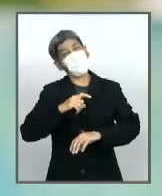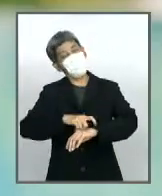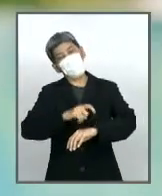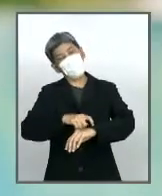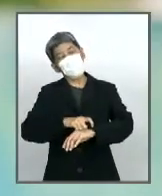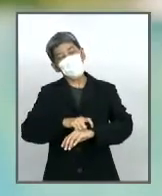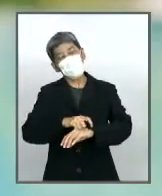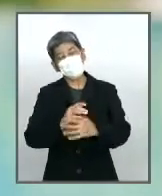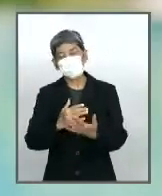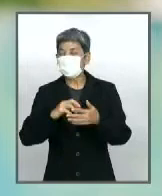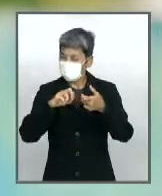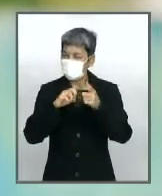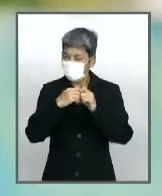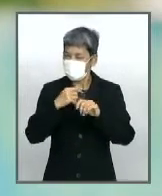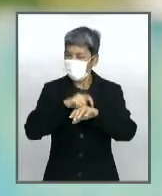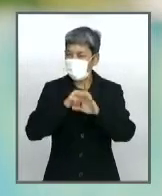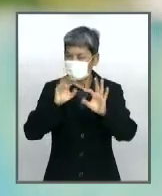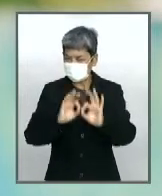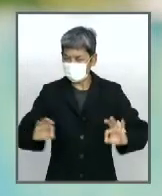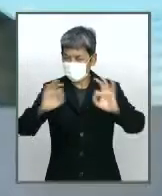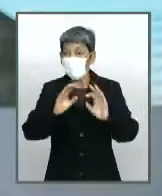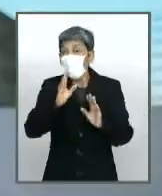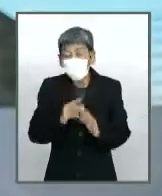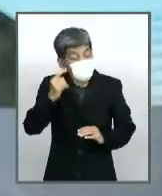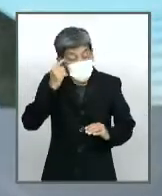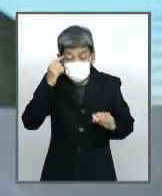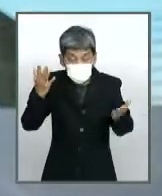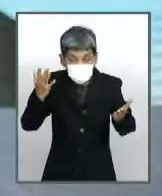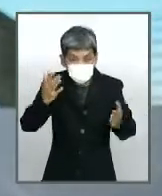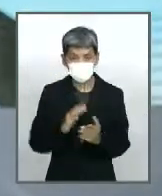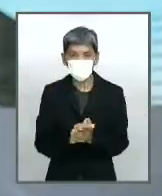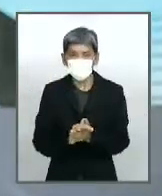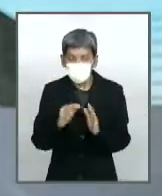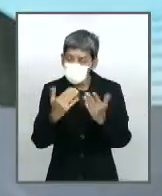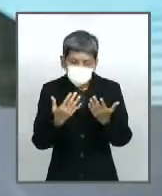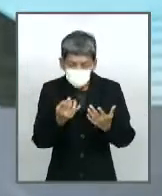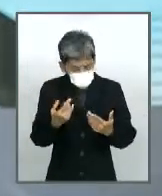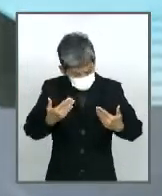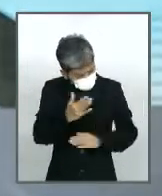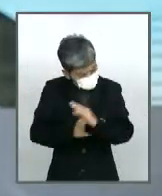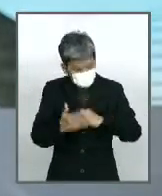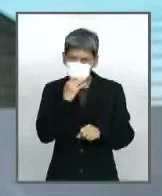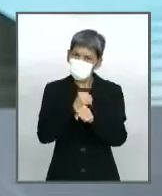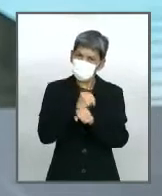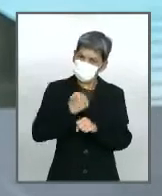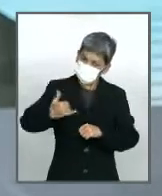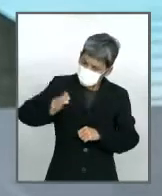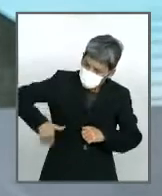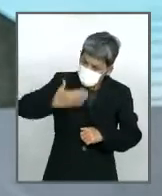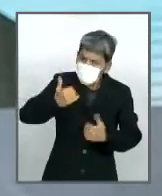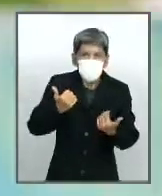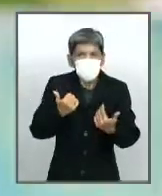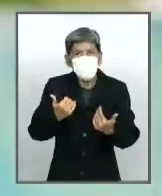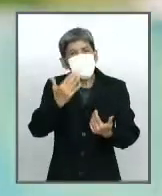ถ้าจัดการได้ไม่ดีมันก็จะเป็นอุปสรรคได้เพราะว่าคนที่เขาไม่รู้รายละเอียดตรงนี้เขาก็จะมองว่าทำไมถึงอาจจะมาส